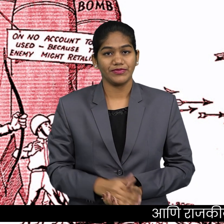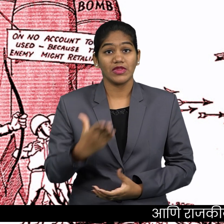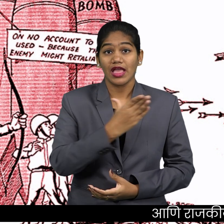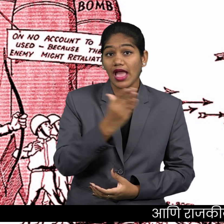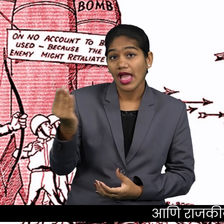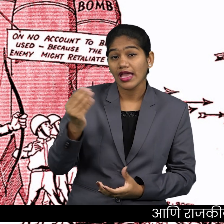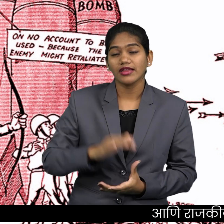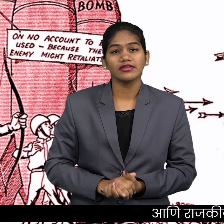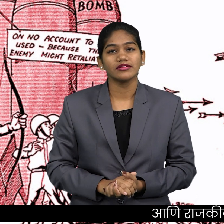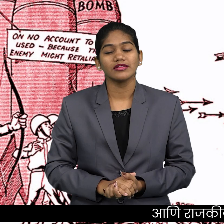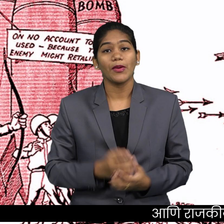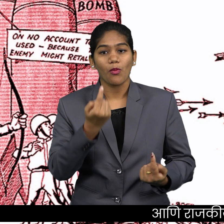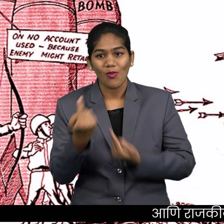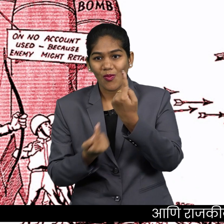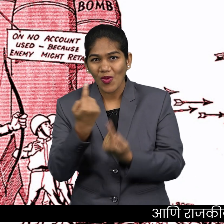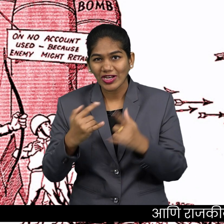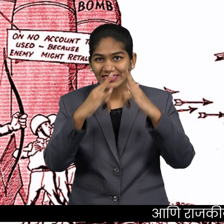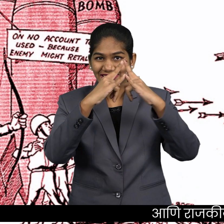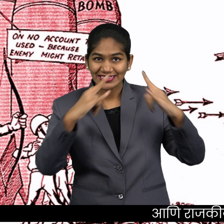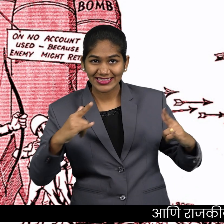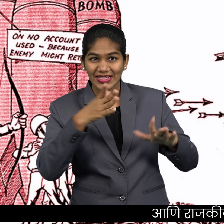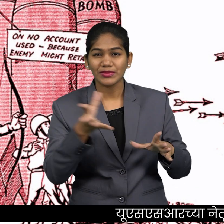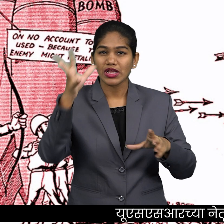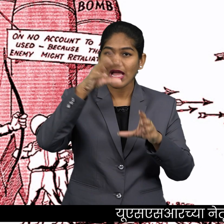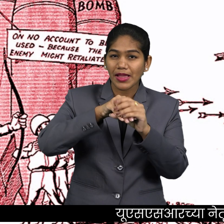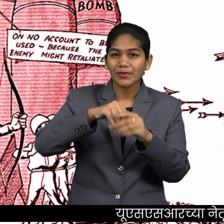आणि राजकीय शिबिरे उदयास आली.